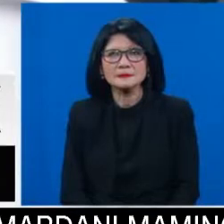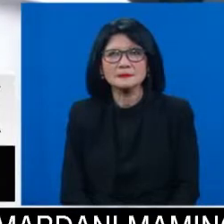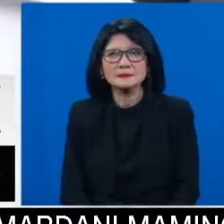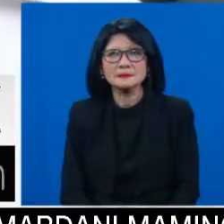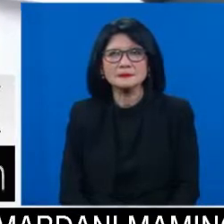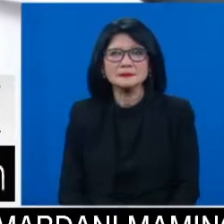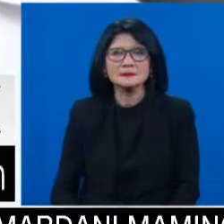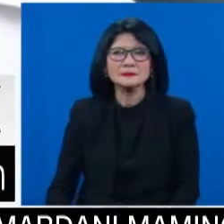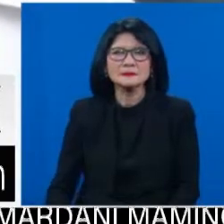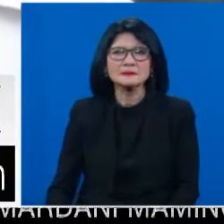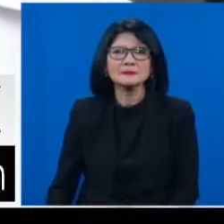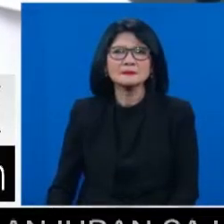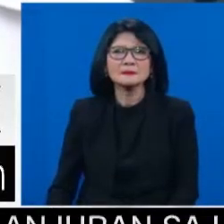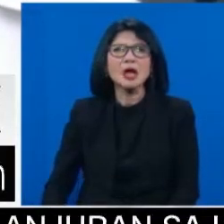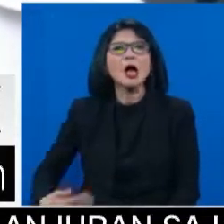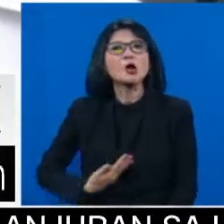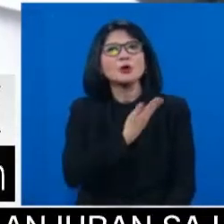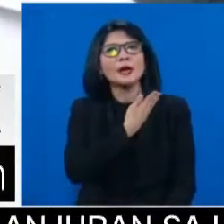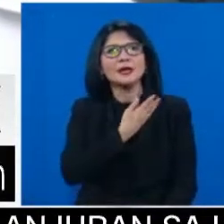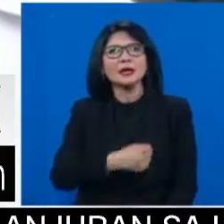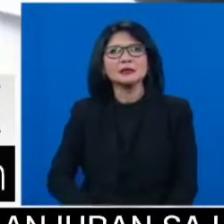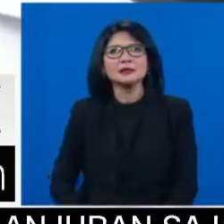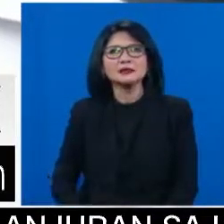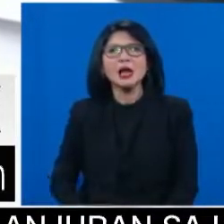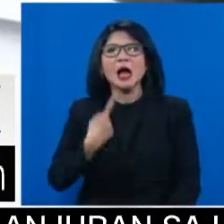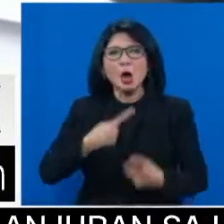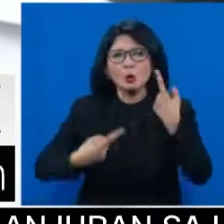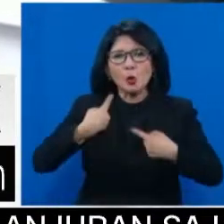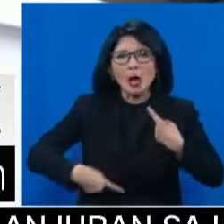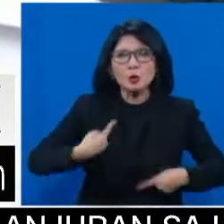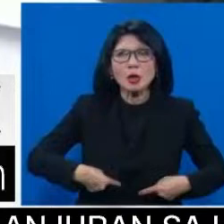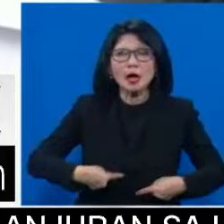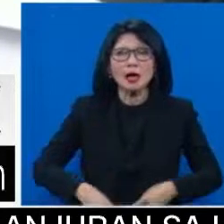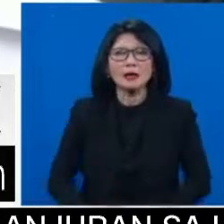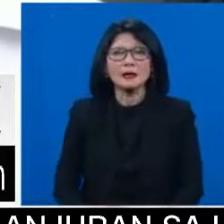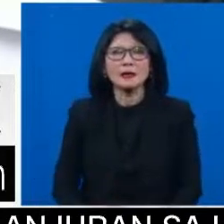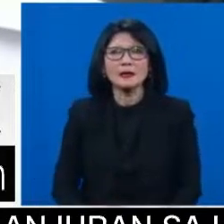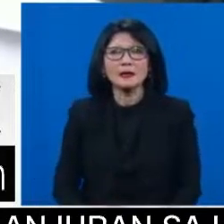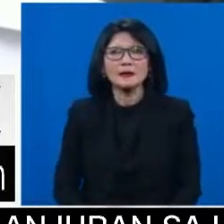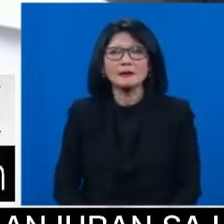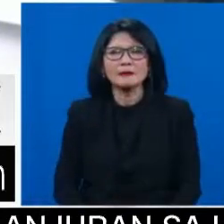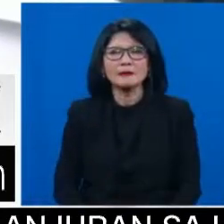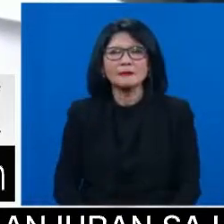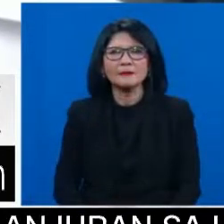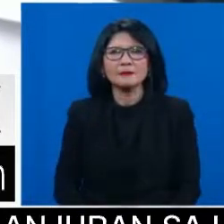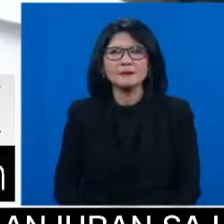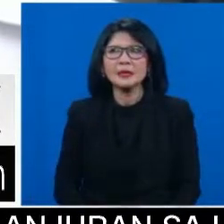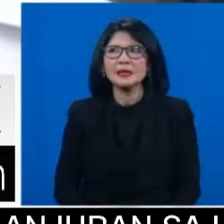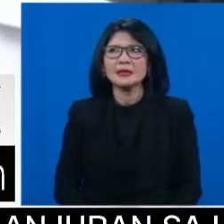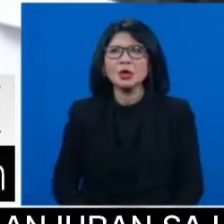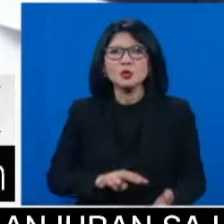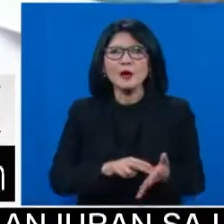Kondisi korban itu ada luka-luka di bagian dahu sama luka lebamnya. Berarti mengalami luka bakar, Pak?